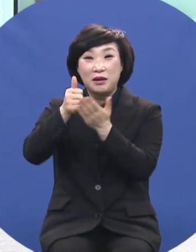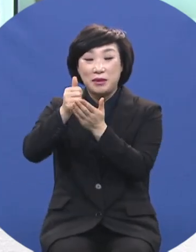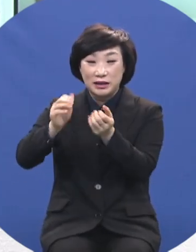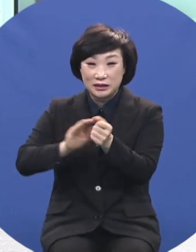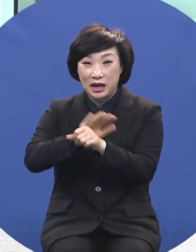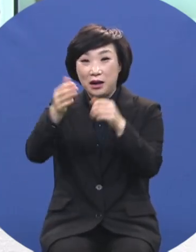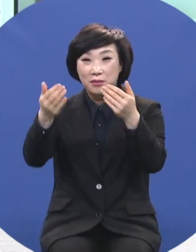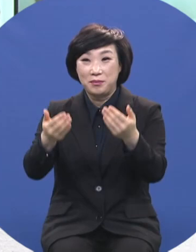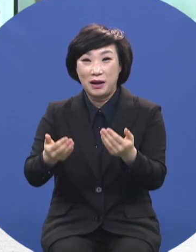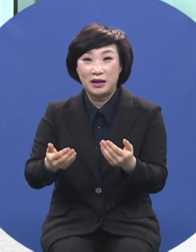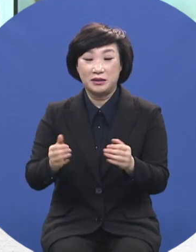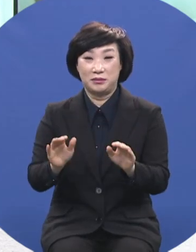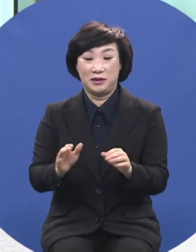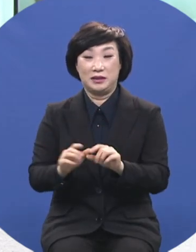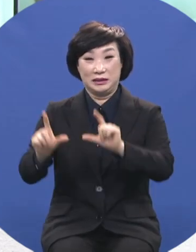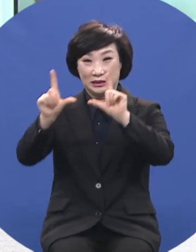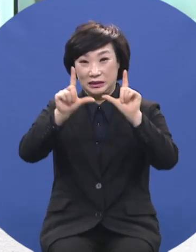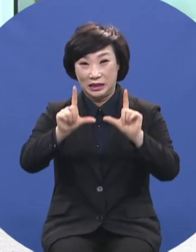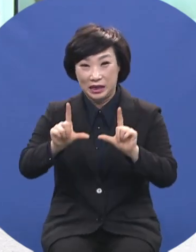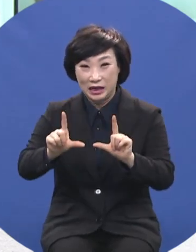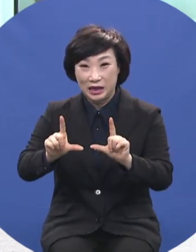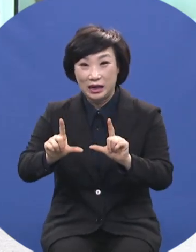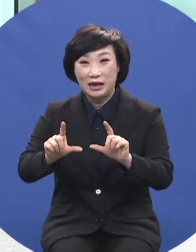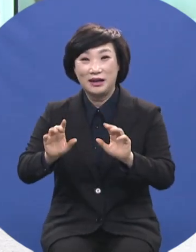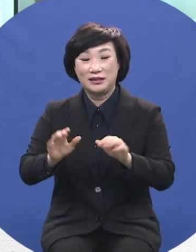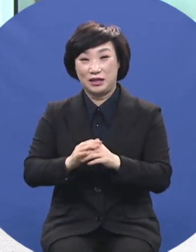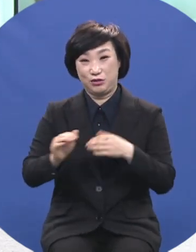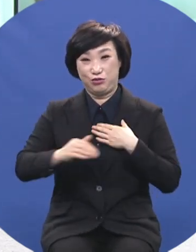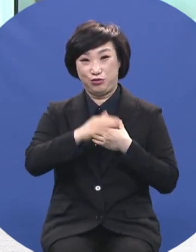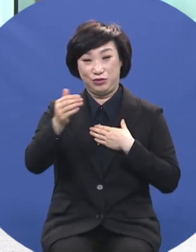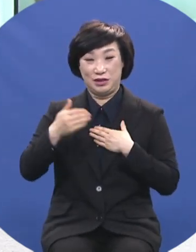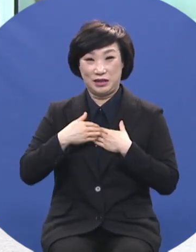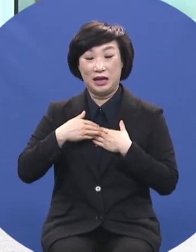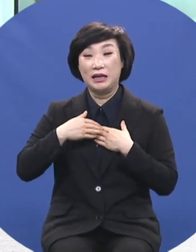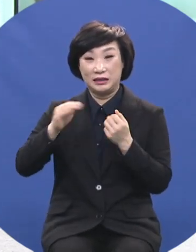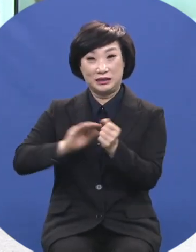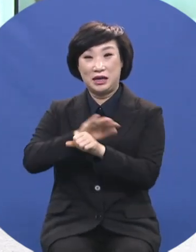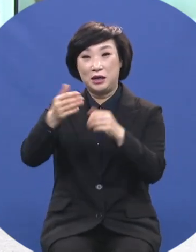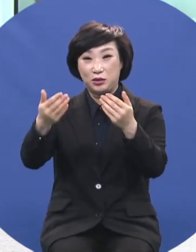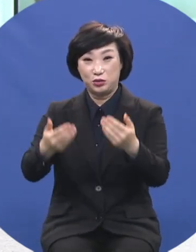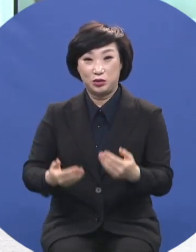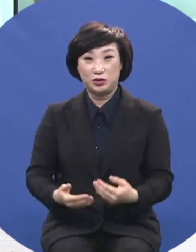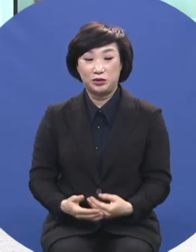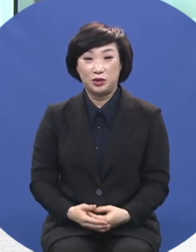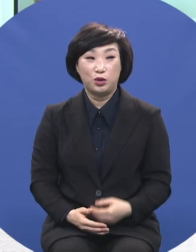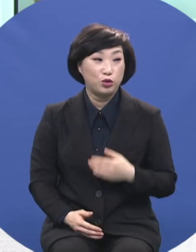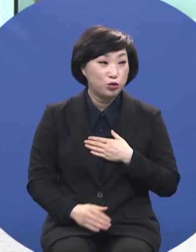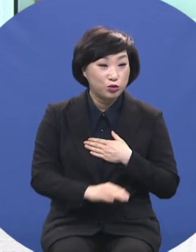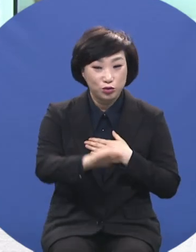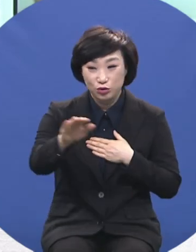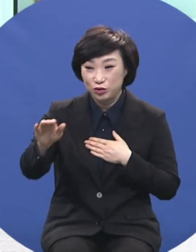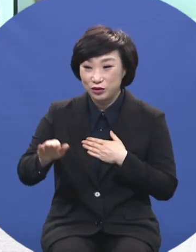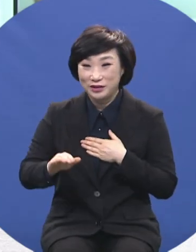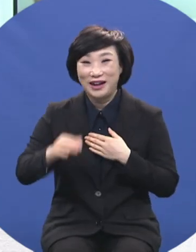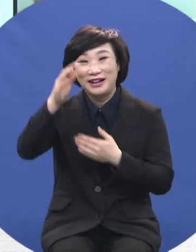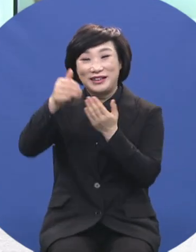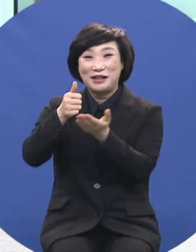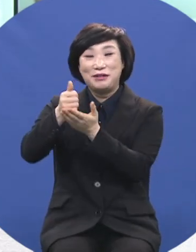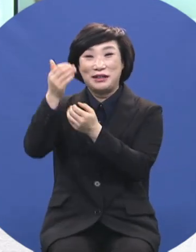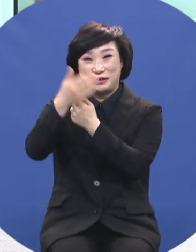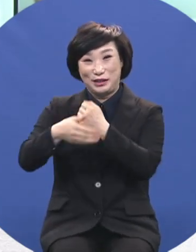사랑을 받으면서 살아갈 수 있도록 우리에게 사랑을 주셨고 우리는 그 은혜에